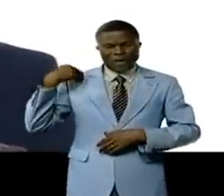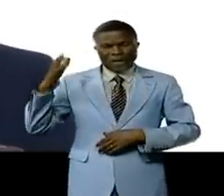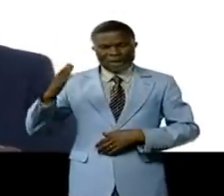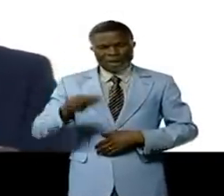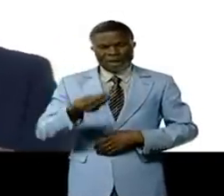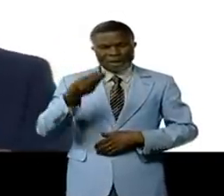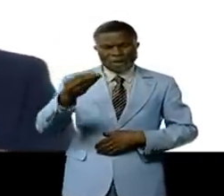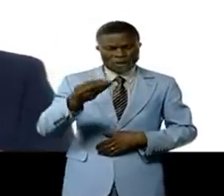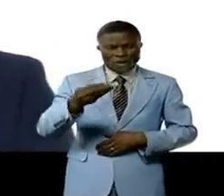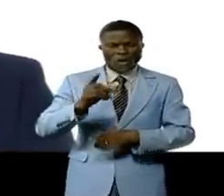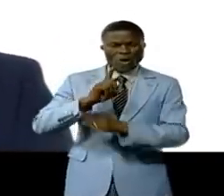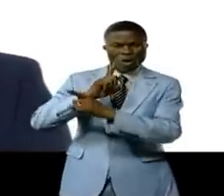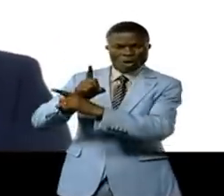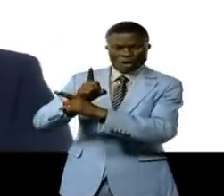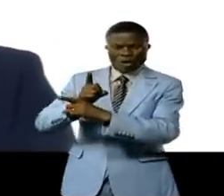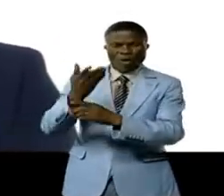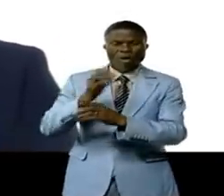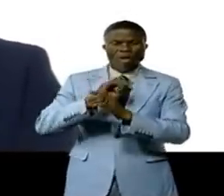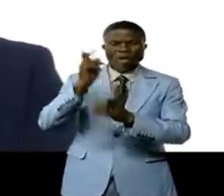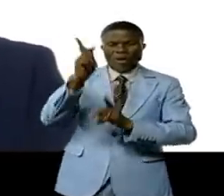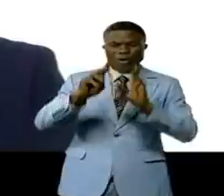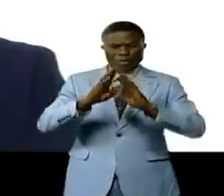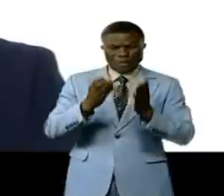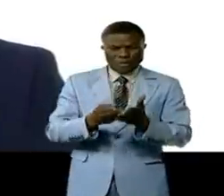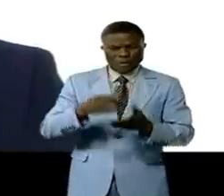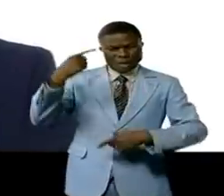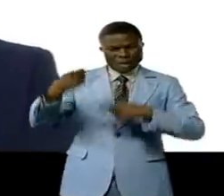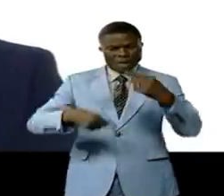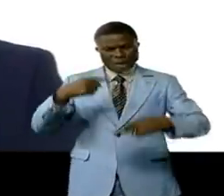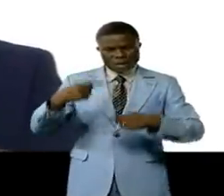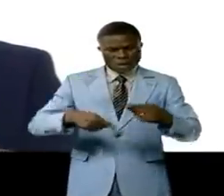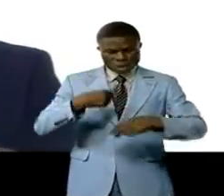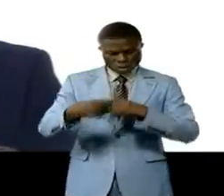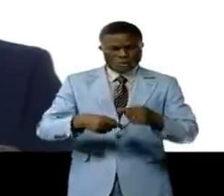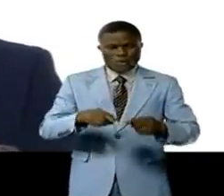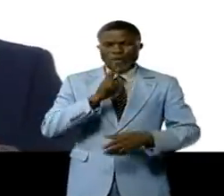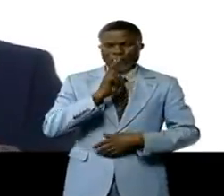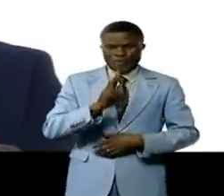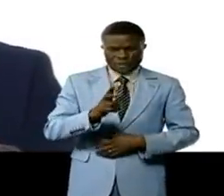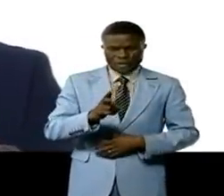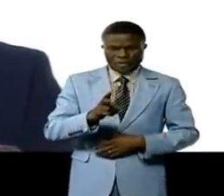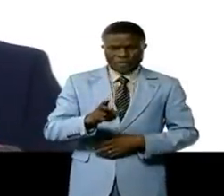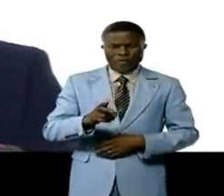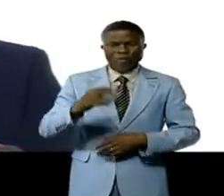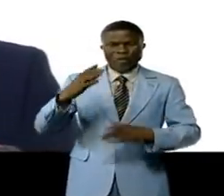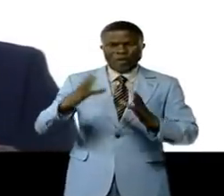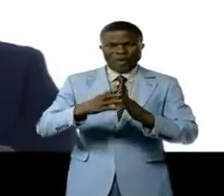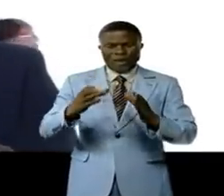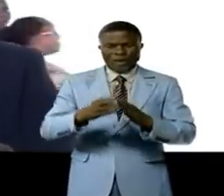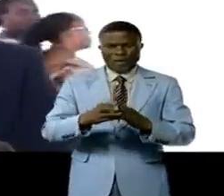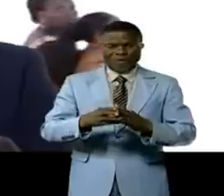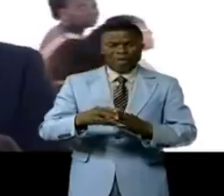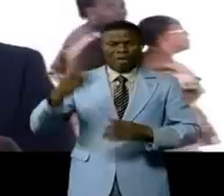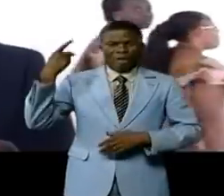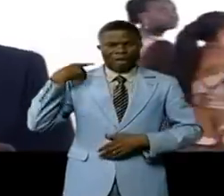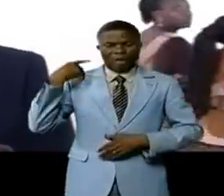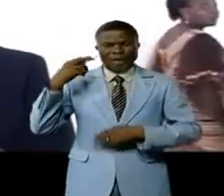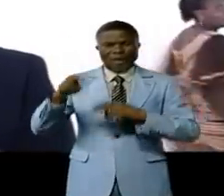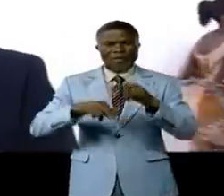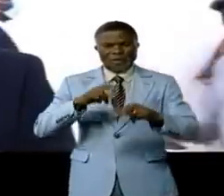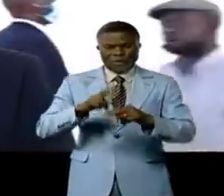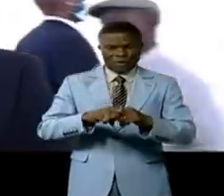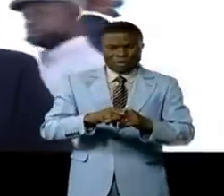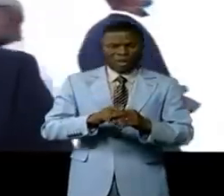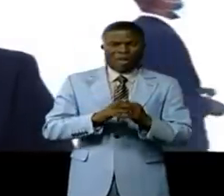tendent à protéger, à sécuriser la population. C'est un débat qui va certainement s'inviter à côté de celui politique qui concerne la